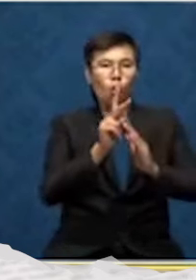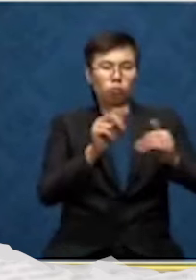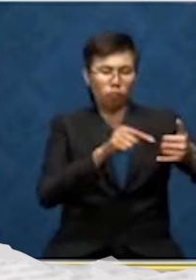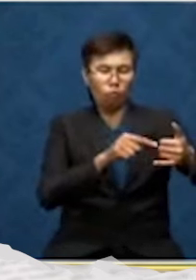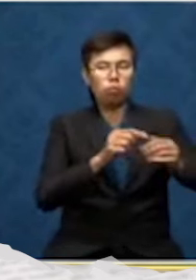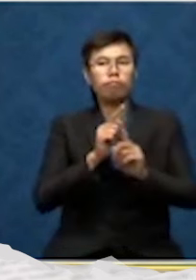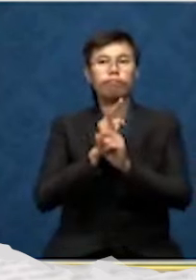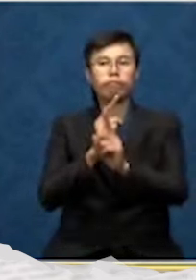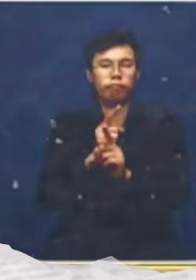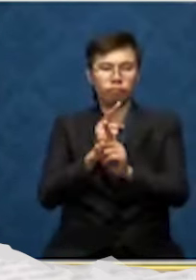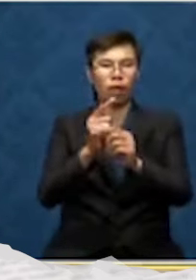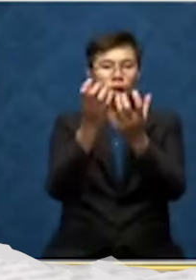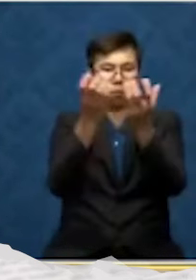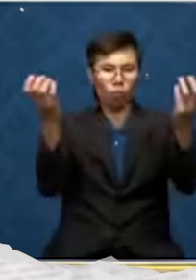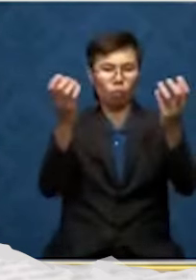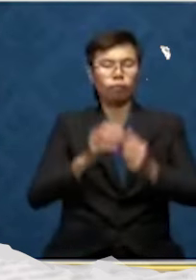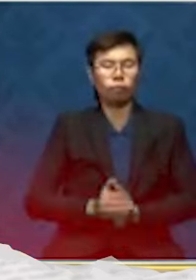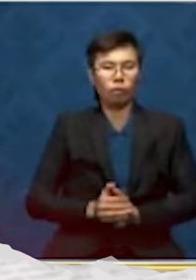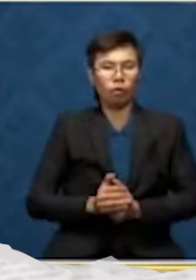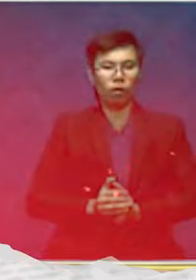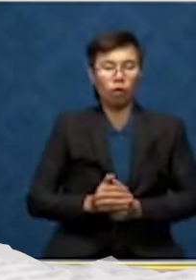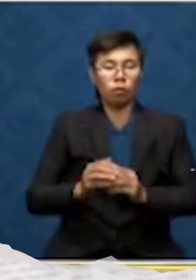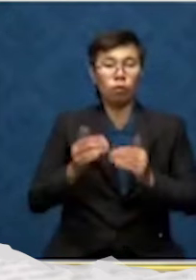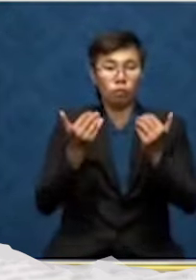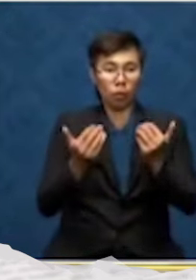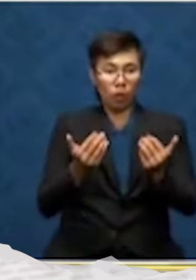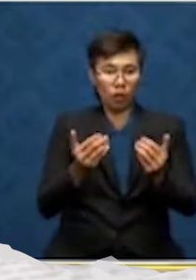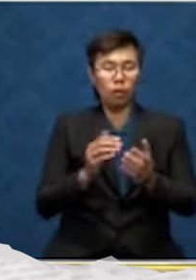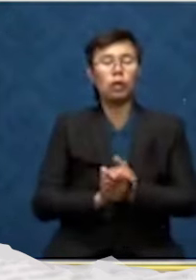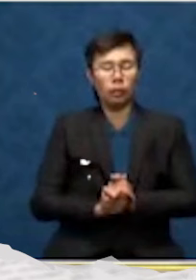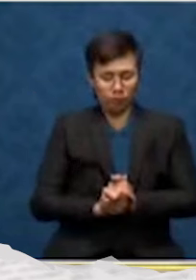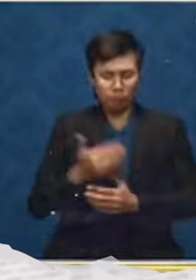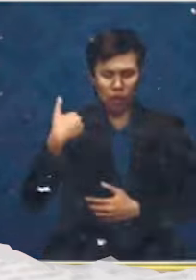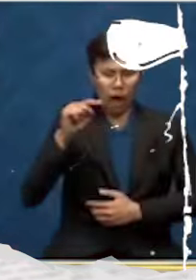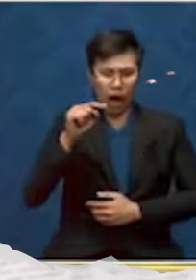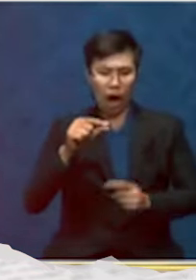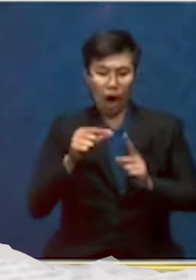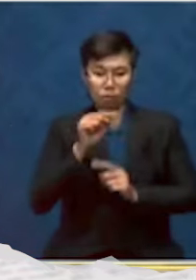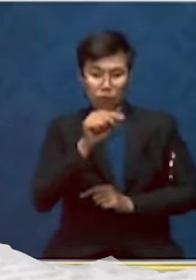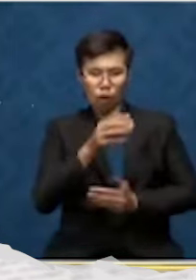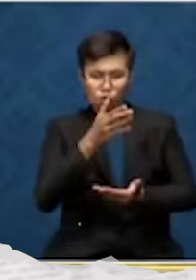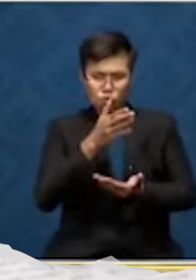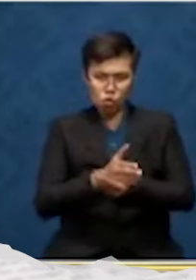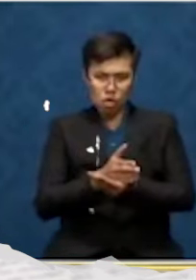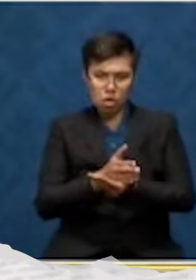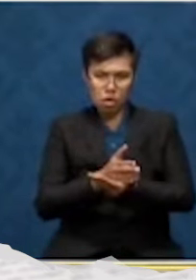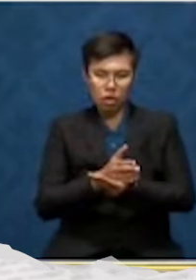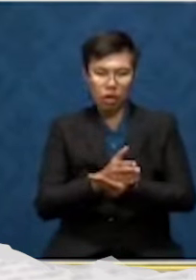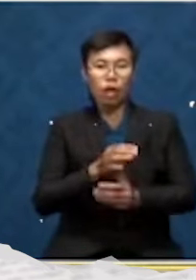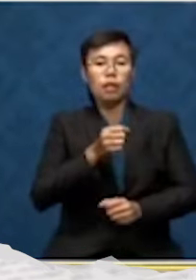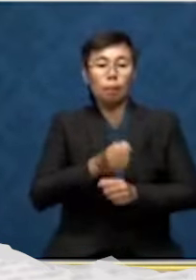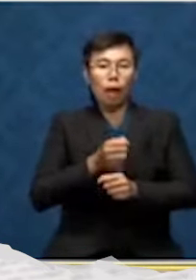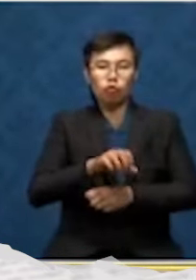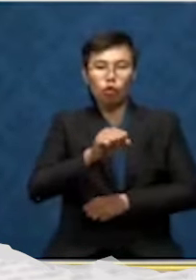นูญก็ต้องเรียนครับว่าในท้ายที่สุดขณะนี้นะครับแม้จะมีคำสั่งให้หยุดปฏิบัติหน้าที่สถาน